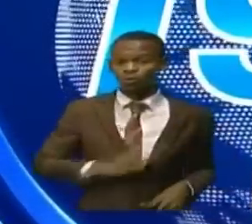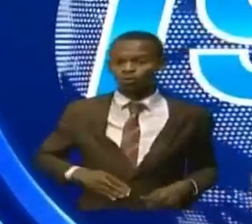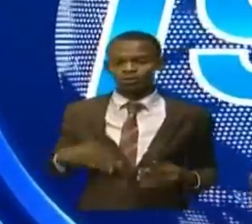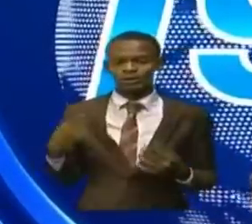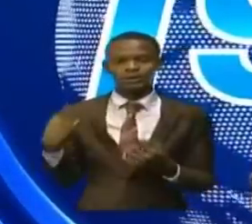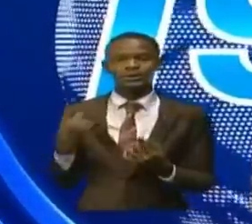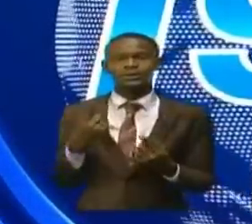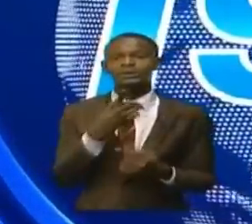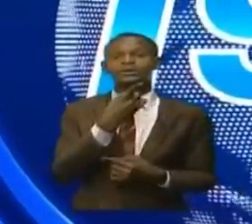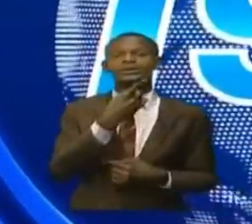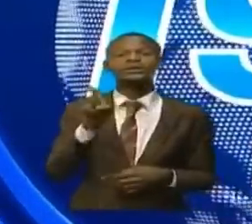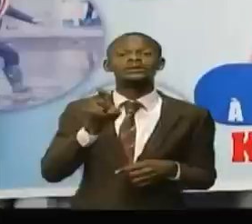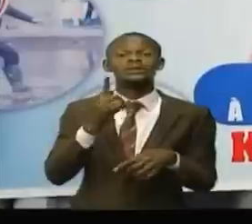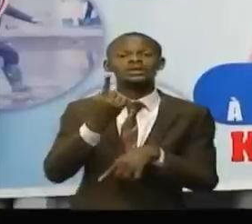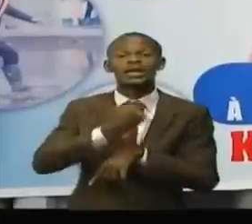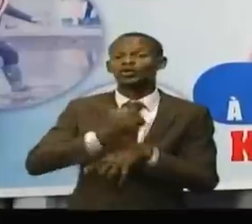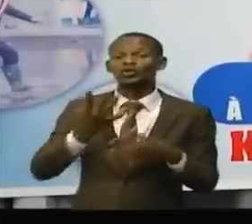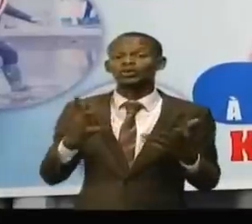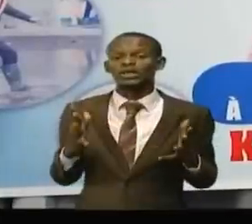municipalité. Constance Malanga.